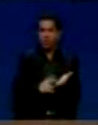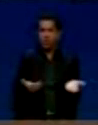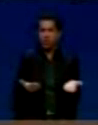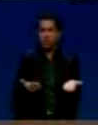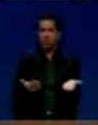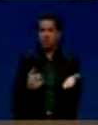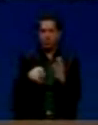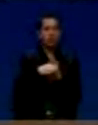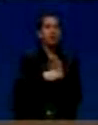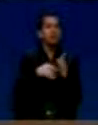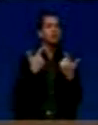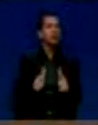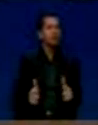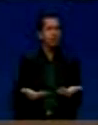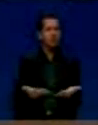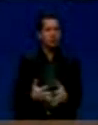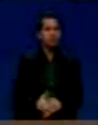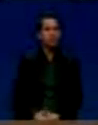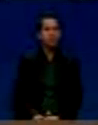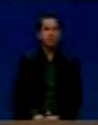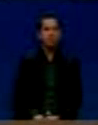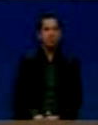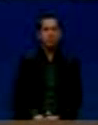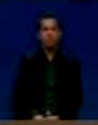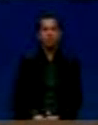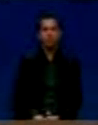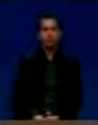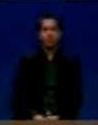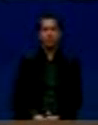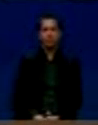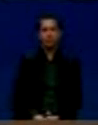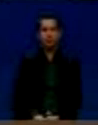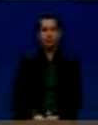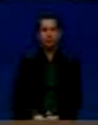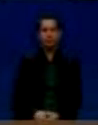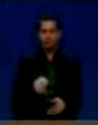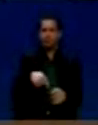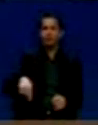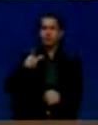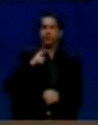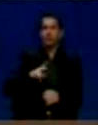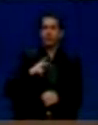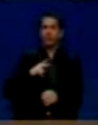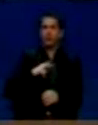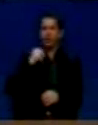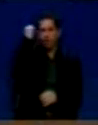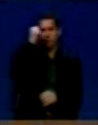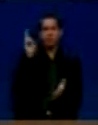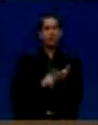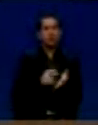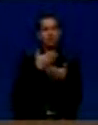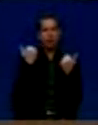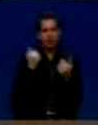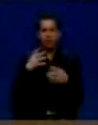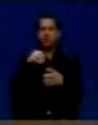ligj kjo u lejohet. Pra ata kanë të drejtë që ta bëjnë një gjë të tillë, ndërkohë që qytetarët e Kosovës nuk kanë të drejtë që të